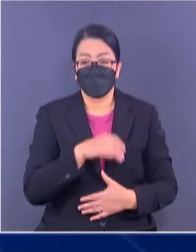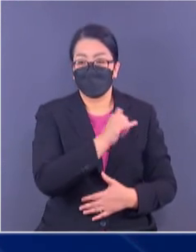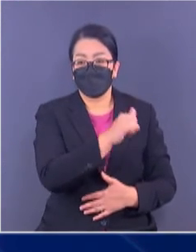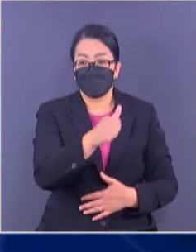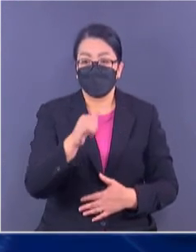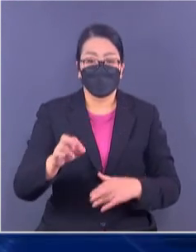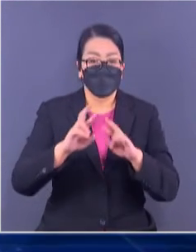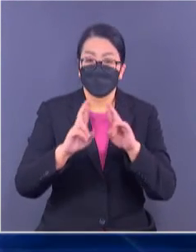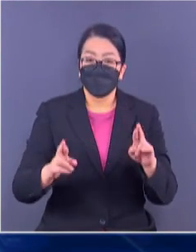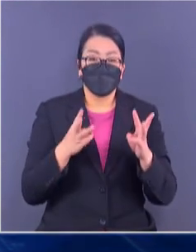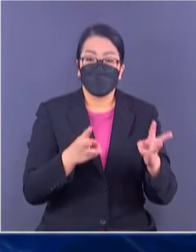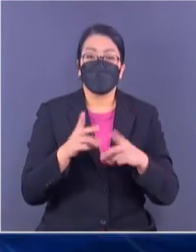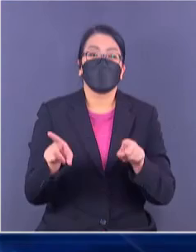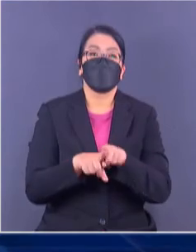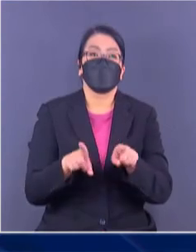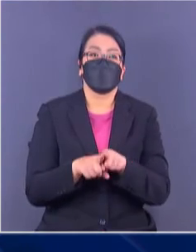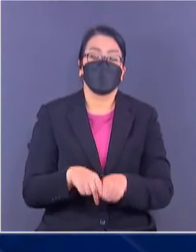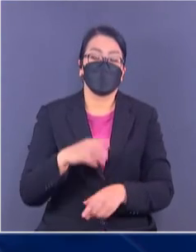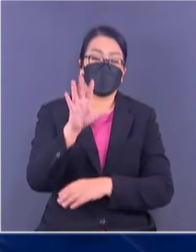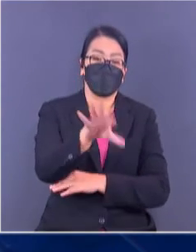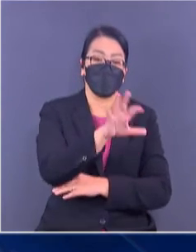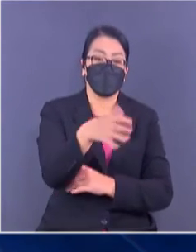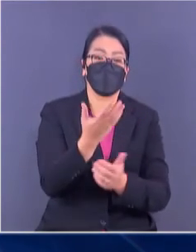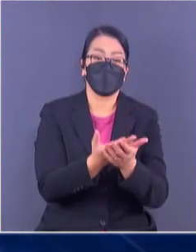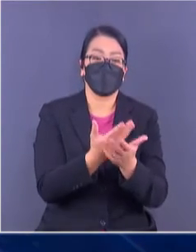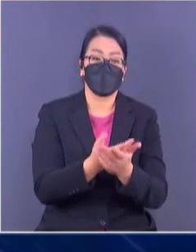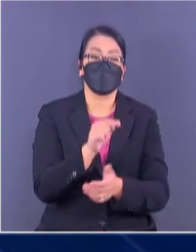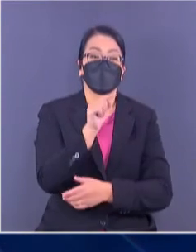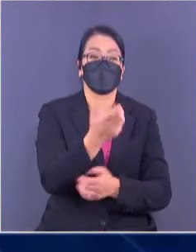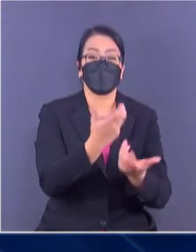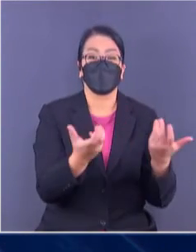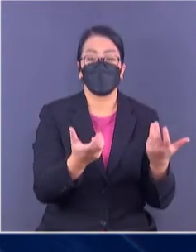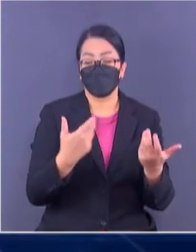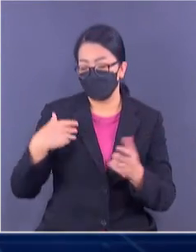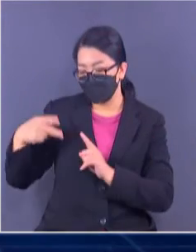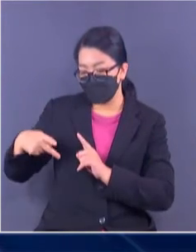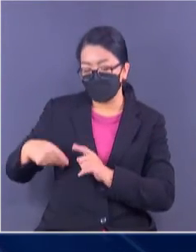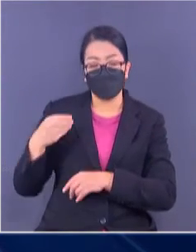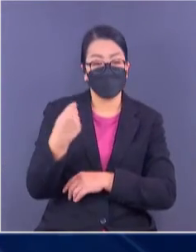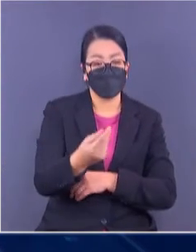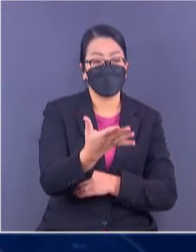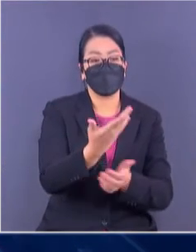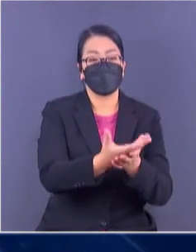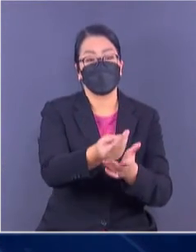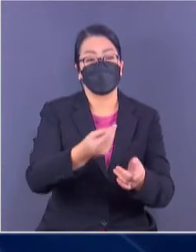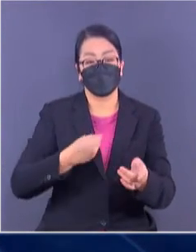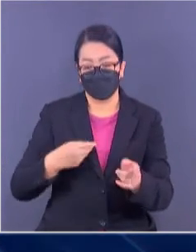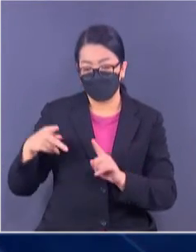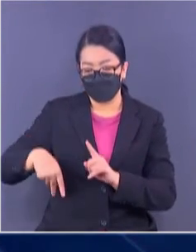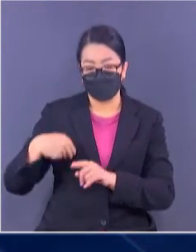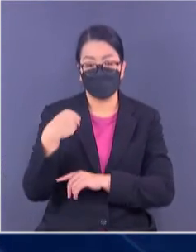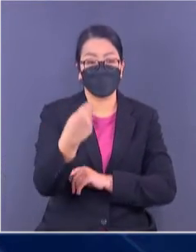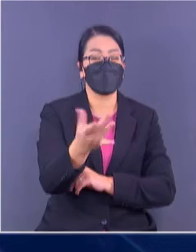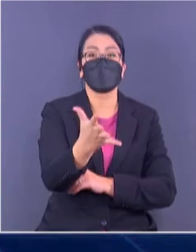ยครับ มุกเดิมเลยเหรอ มุกเดิมแบบนี้ฮะ หลอกเอาเงินทอน สั่งของเอาไว้บอกมีแบงค์พันแล้วก็รับเงินทอนไป